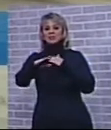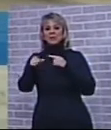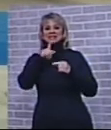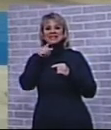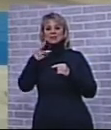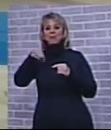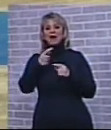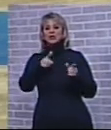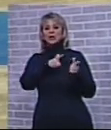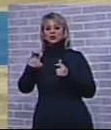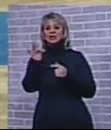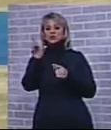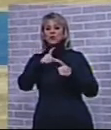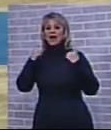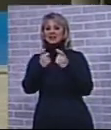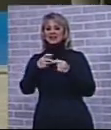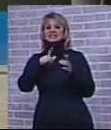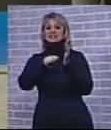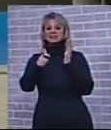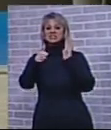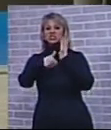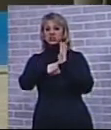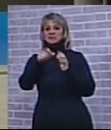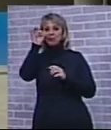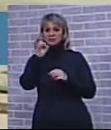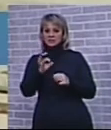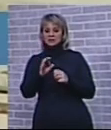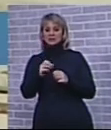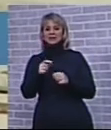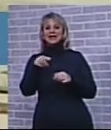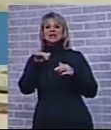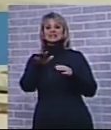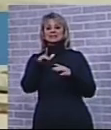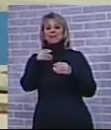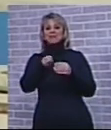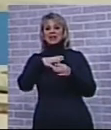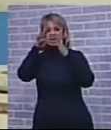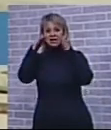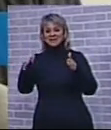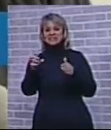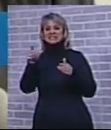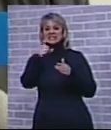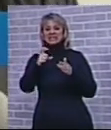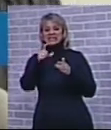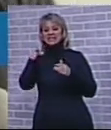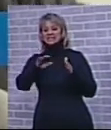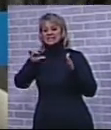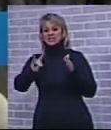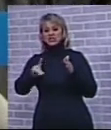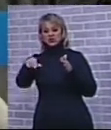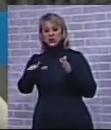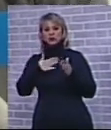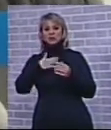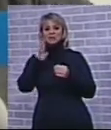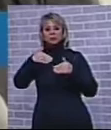в мае. Готовность Ростов-арены уже 76%. Белая кровля, синий в основном сиденье. У нас